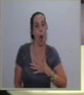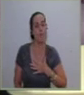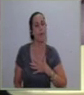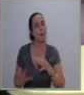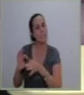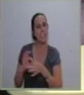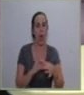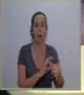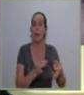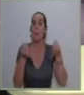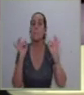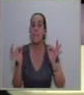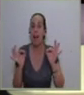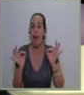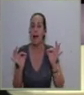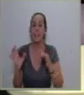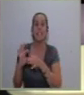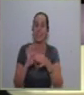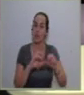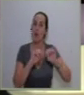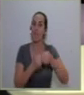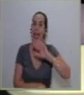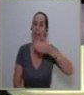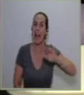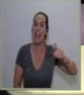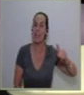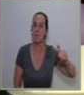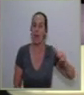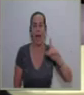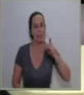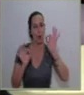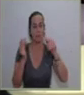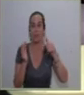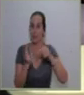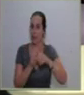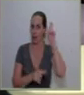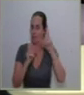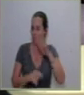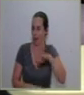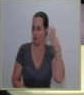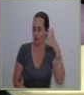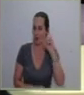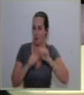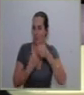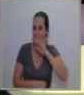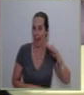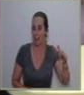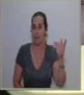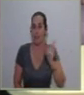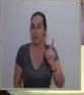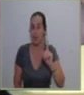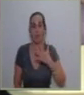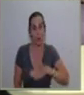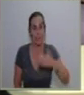סדרות מסוימות, ובעיקר את הסדרה שוברי גלים. שוברי גלים! אז במיוחד בשביל אותם הצופים שאוהבים את הסדרה שוברי גלים, ומי שלא